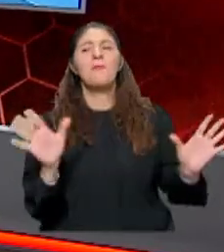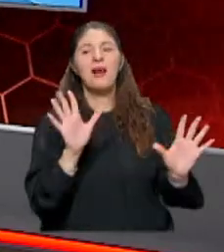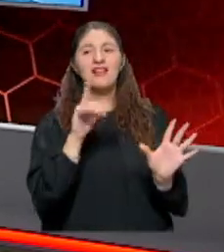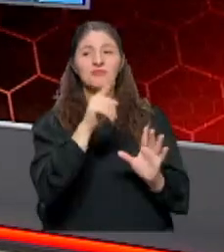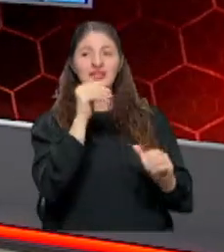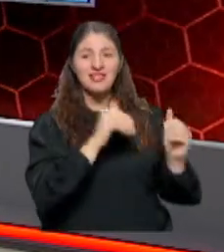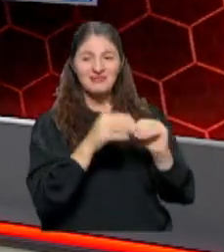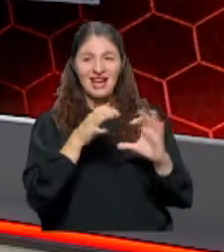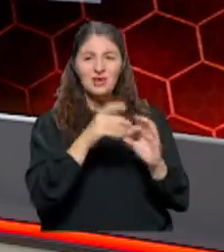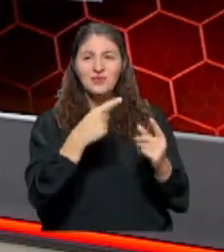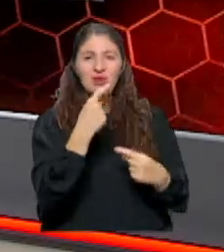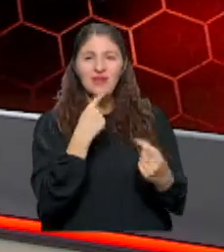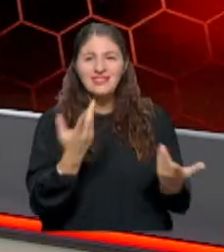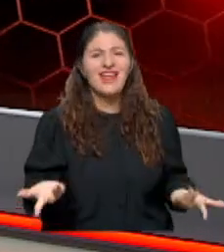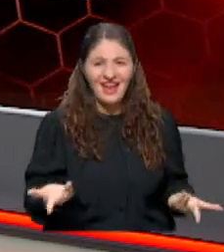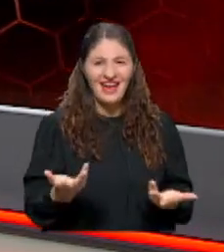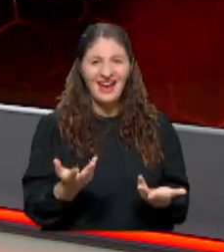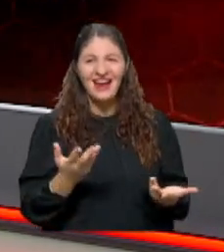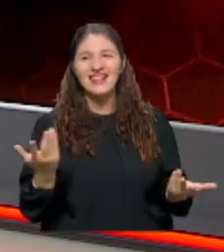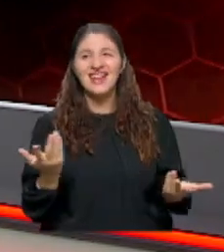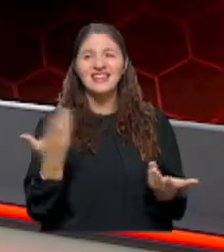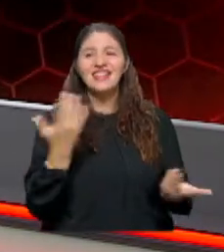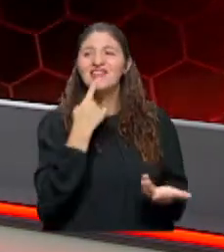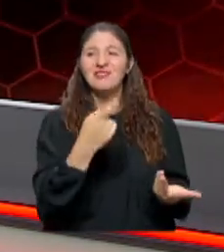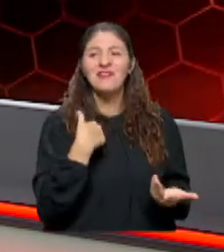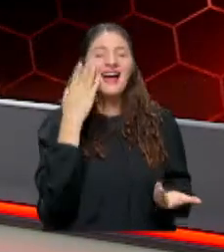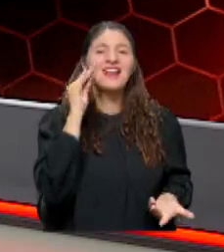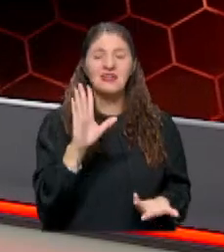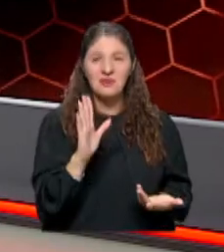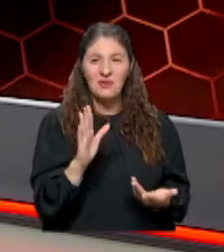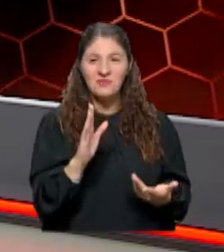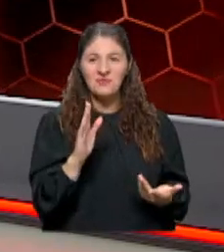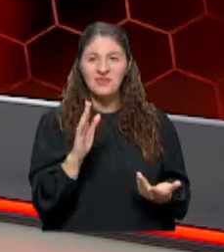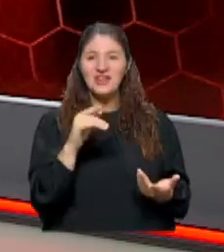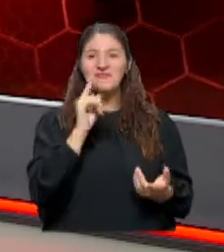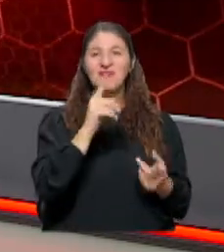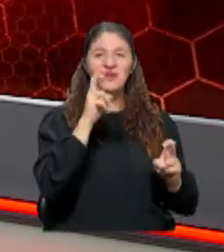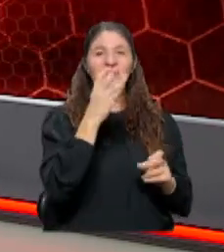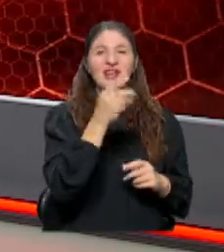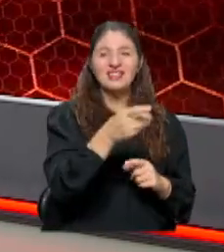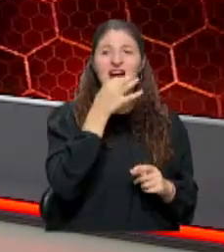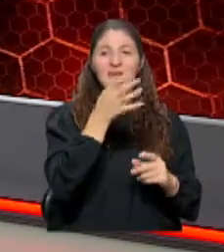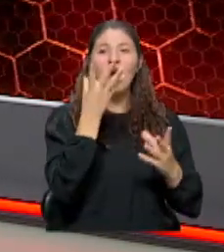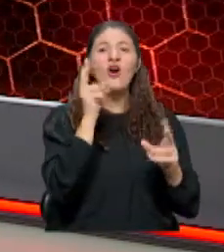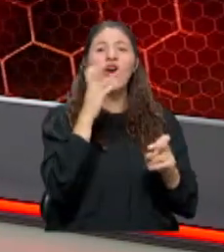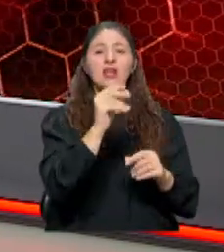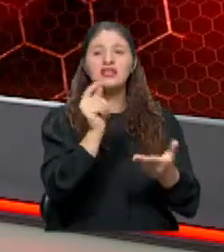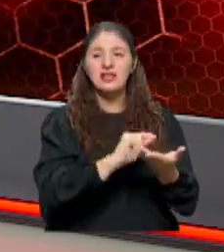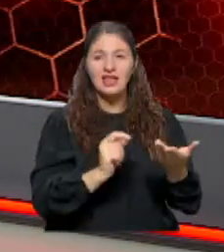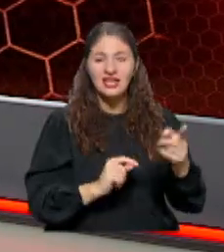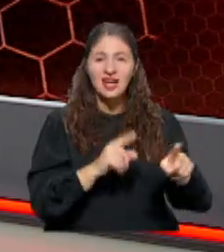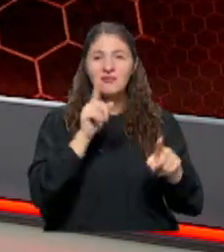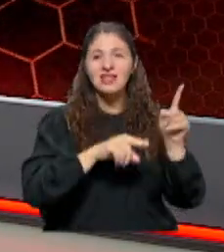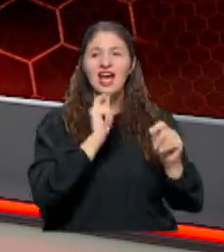bu seçimle ilgili bu bahisler nedir ya? Yani ne diyorlar ben anlamıyorum. Bu söz konusu habere konu olan yazar da bir